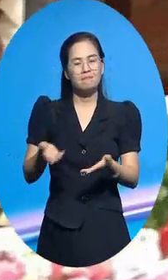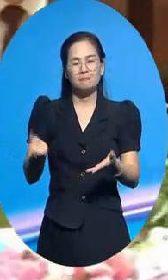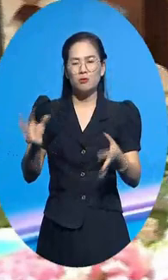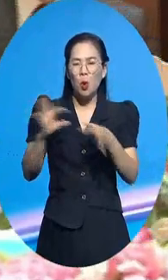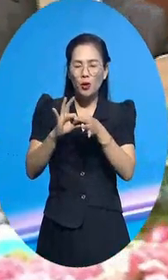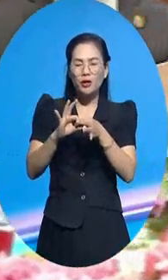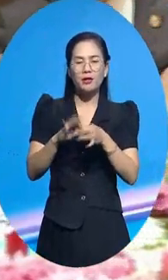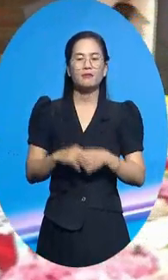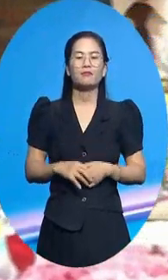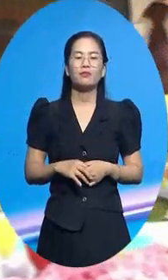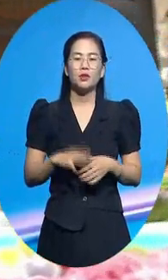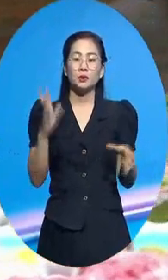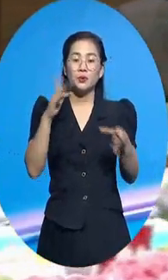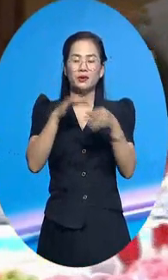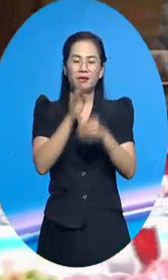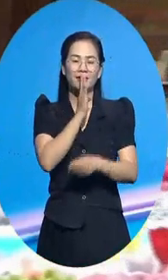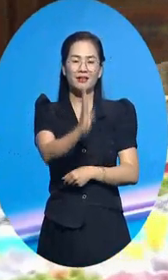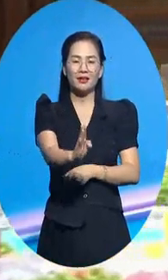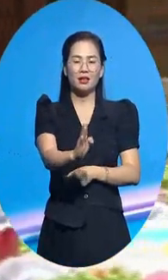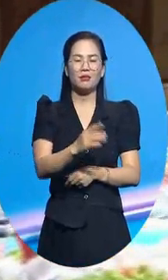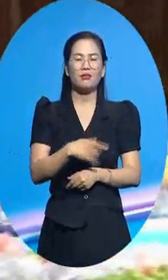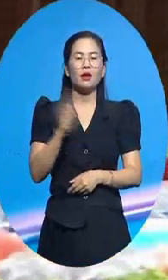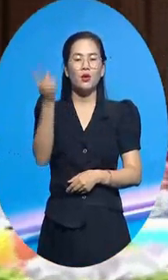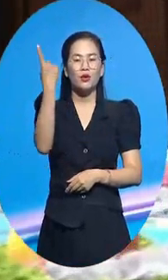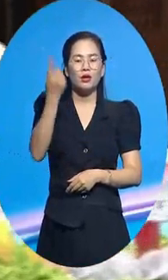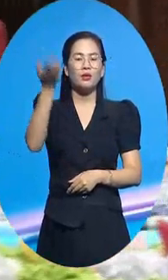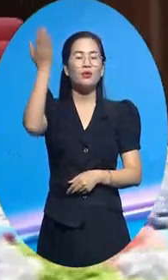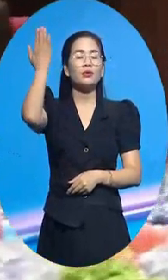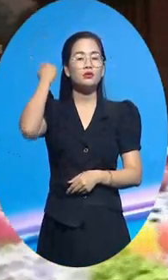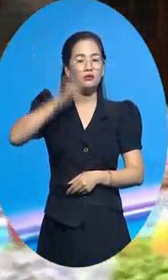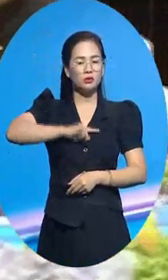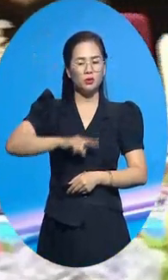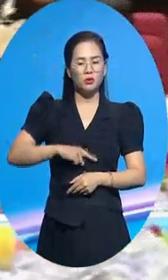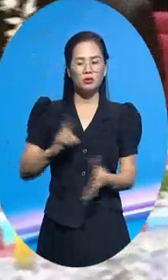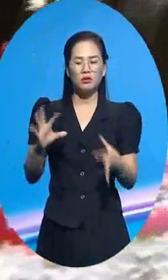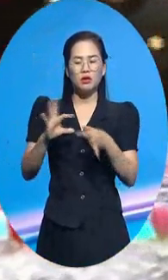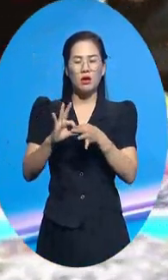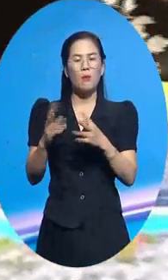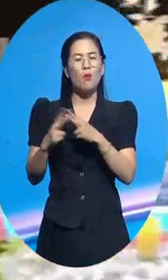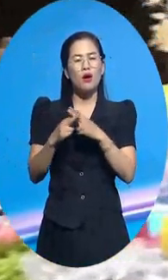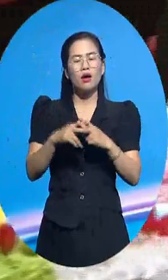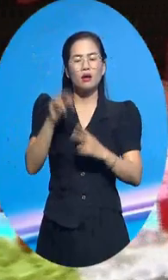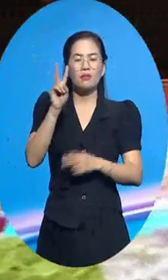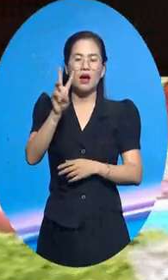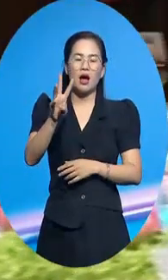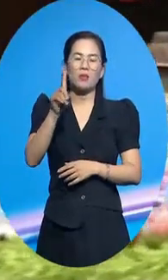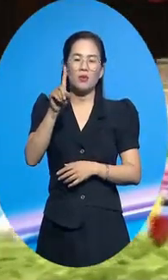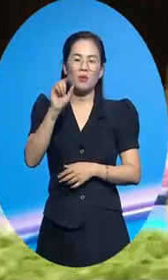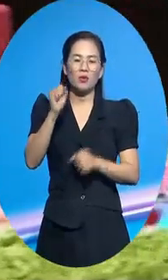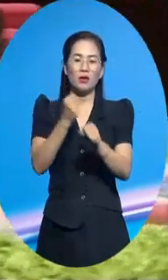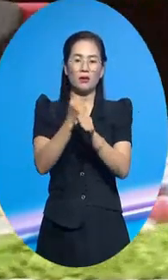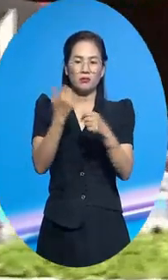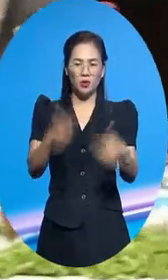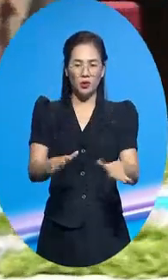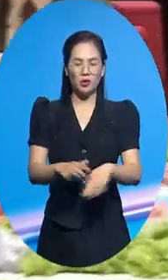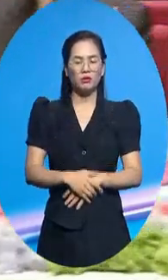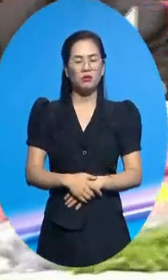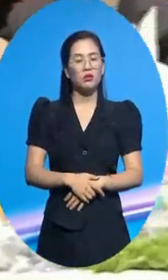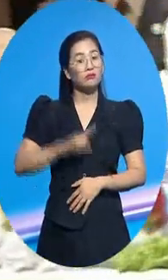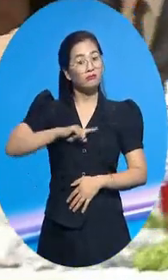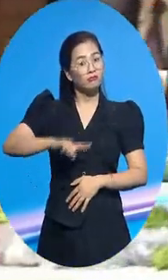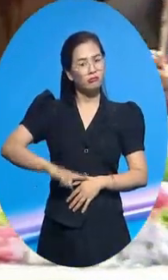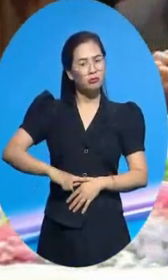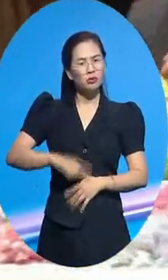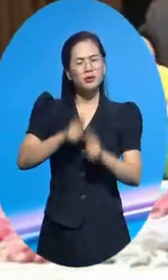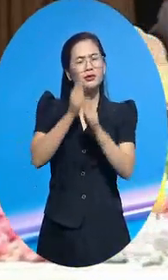tiên hội nghị diễn ra trực tiếp kể từ khi Trung Quốc thiết lập quan hệ với các nước Trung Á cách đây 31 năm. Bắc Kinh khẳng định sự